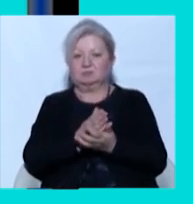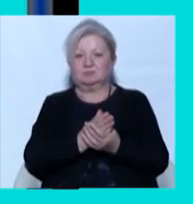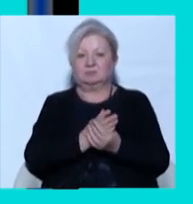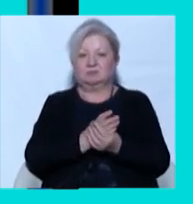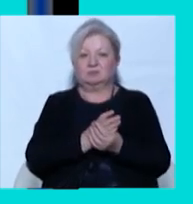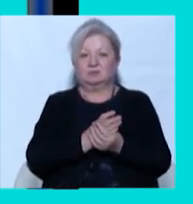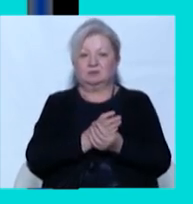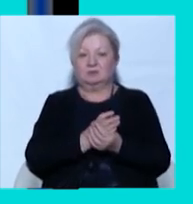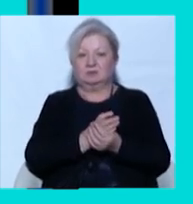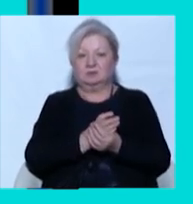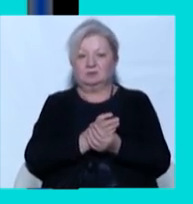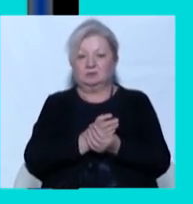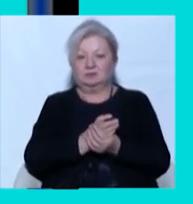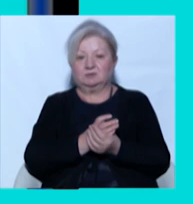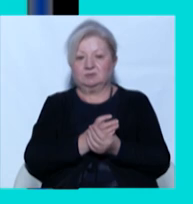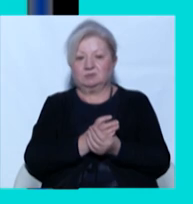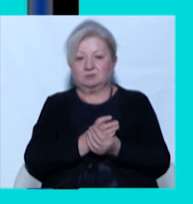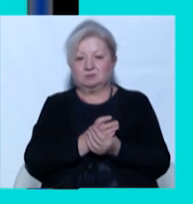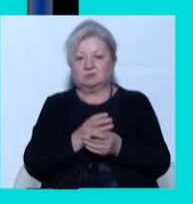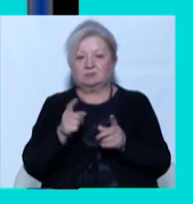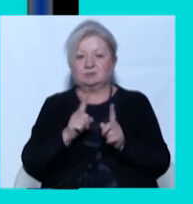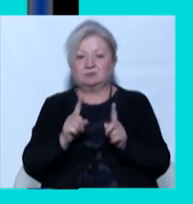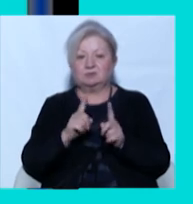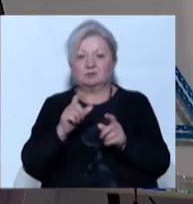საგნიდან სარკემდე ერთი და იგივე.